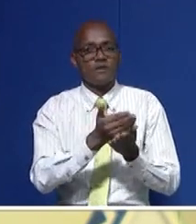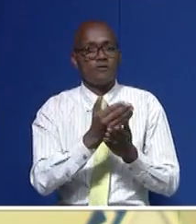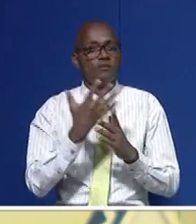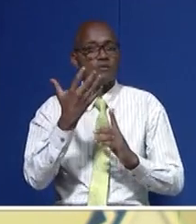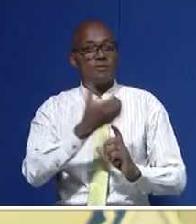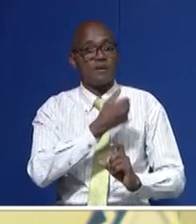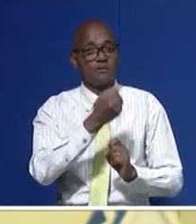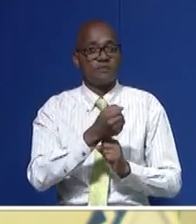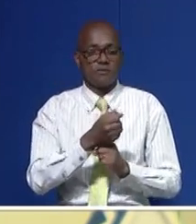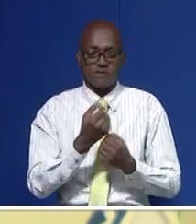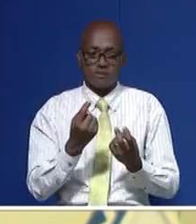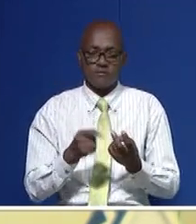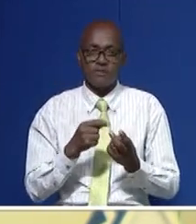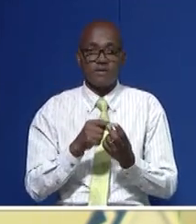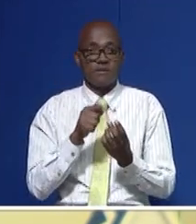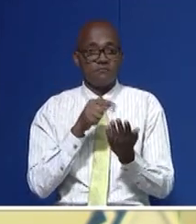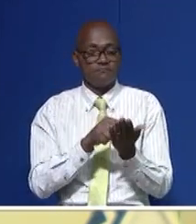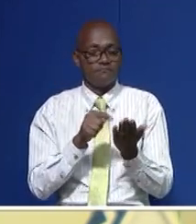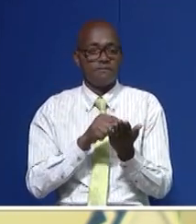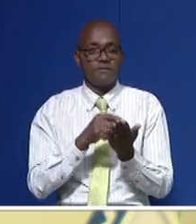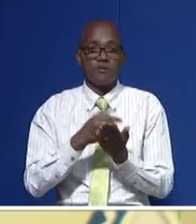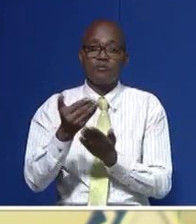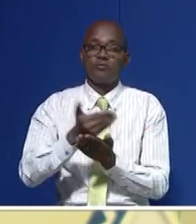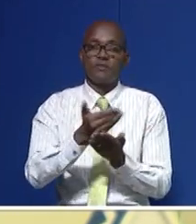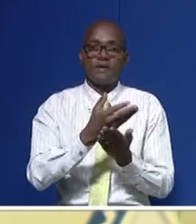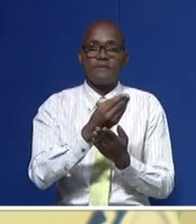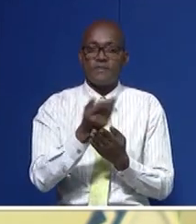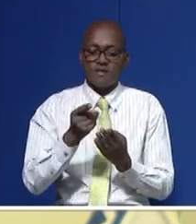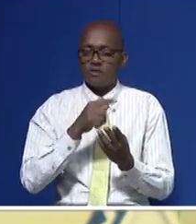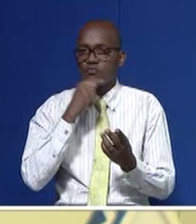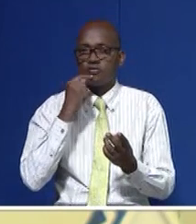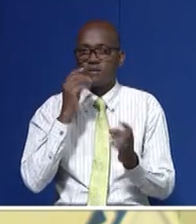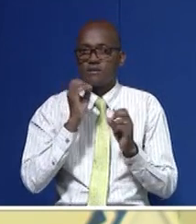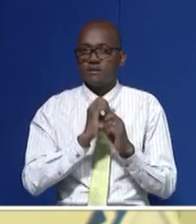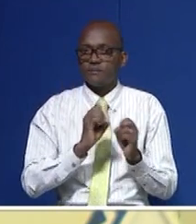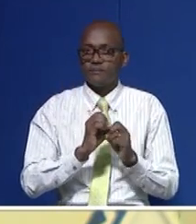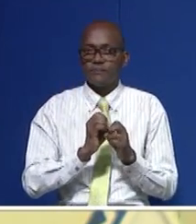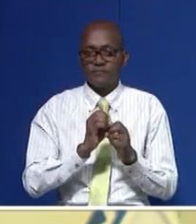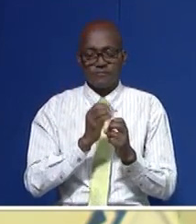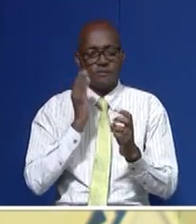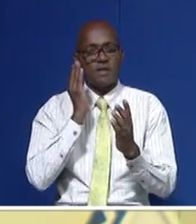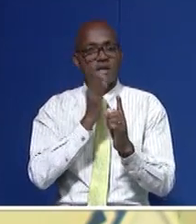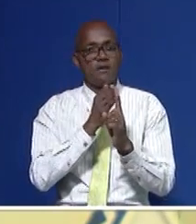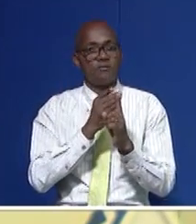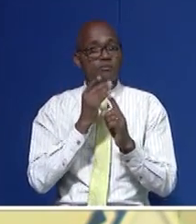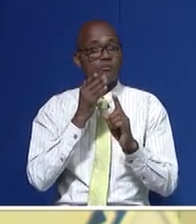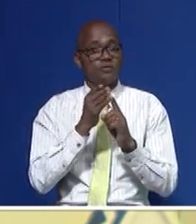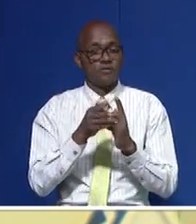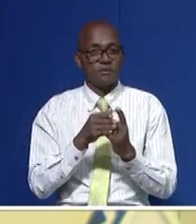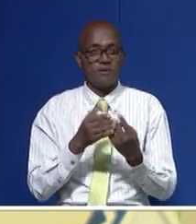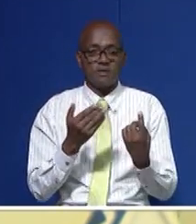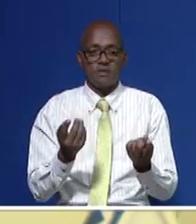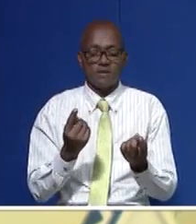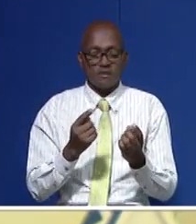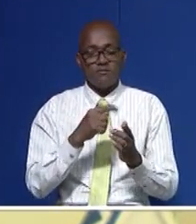vile mashine zinazotakiwa kutumika katika ukusanyaji wa mapato hazikuwa zinatosheleza kufikia lile lengo ambalo limekusudiwa, yani mashine